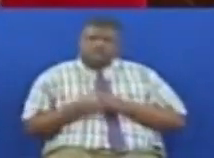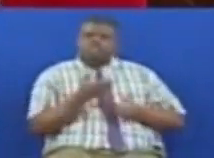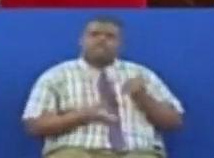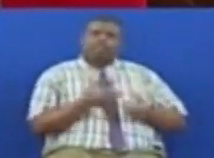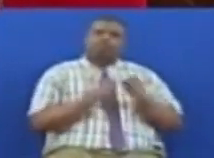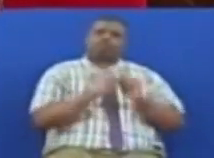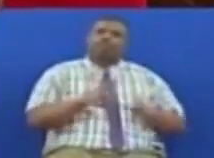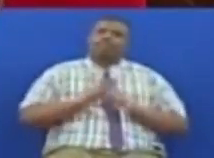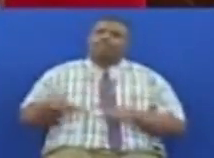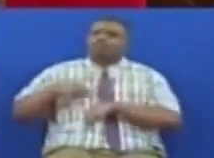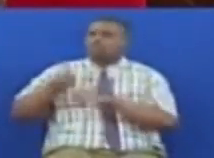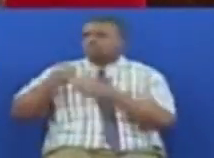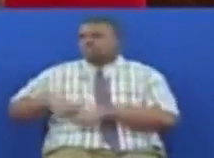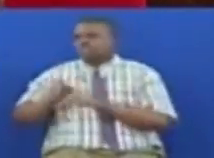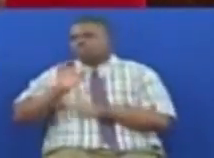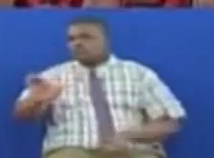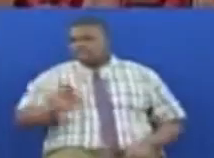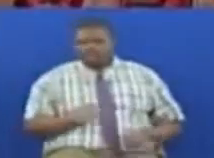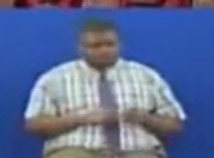wa utekelezaji wake. Kwa sababu hizo,